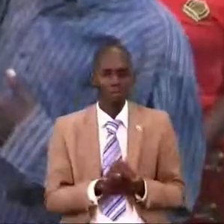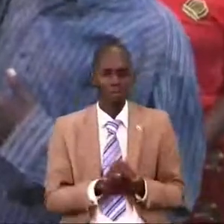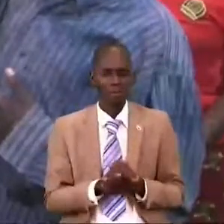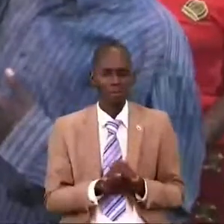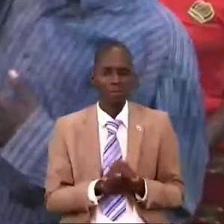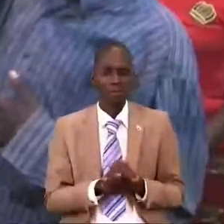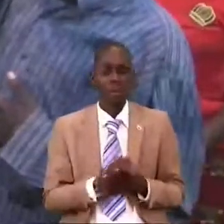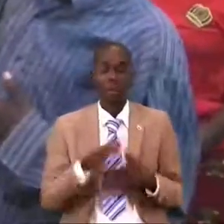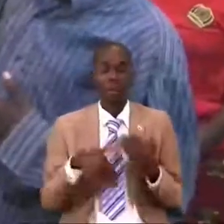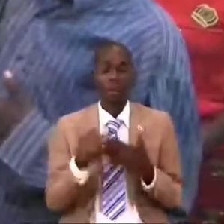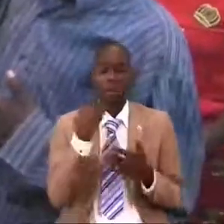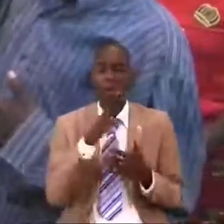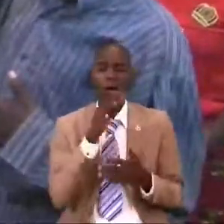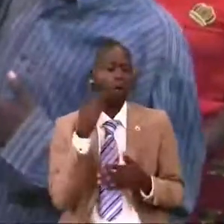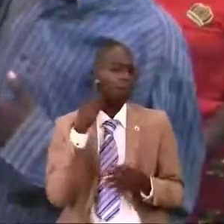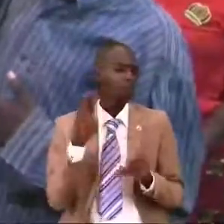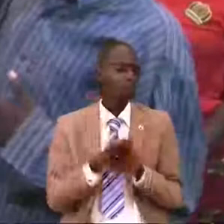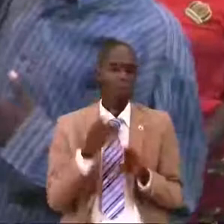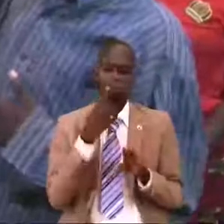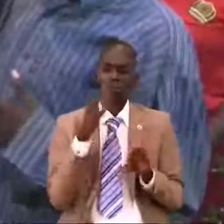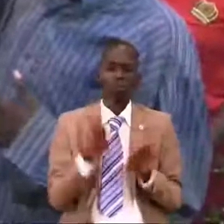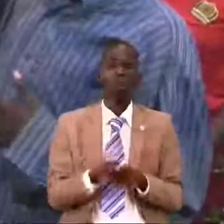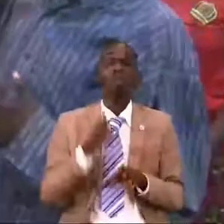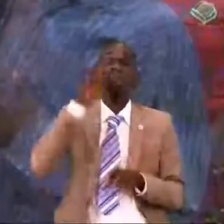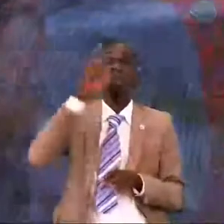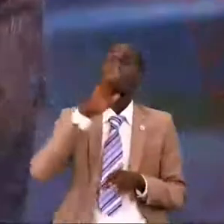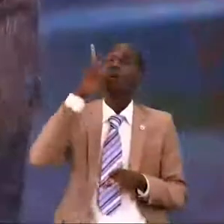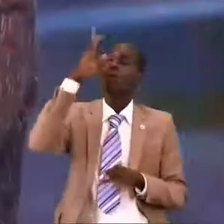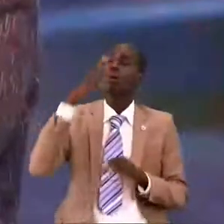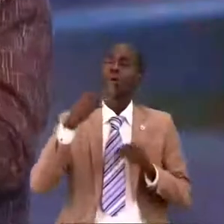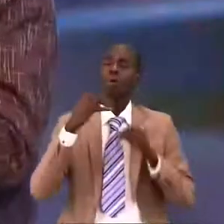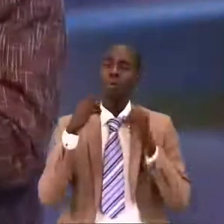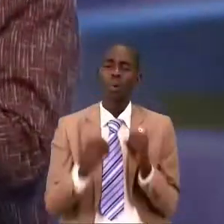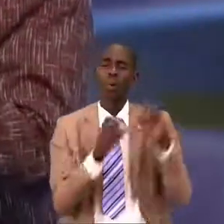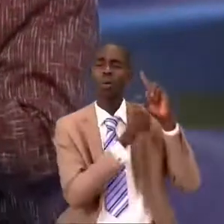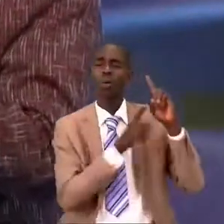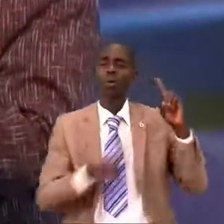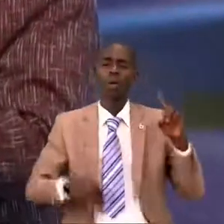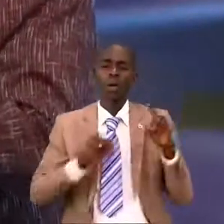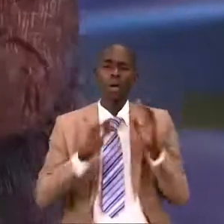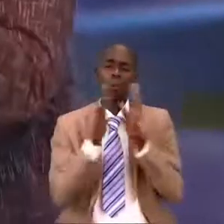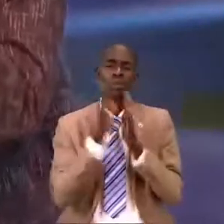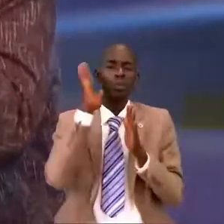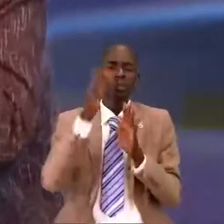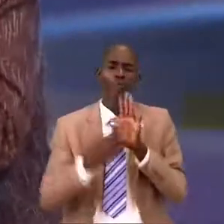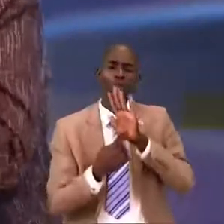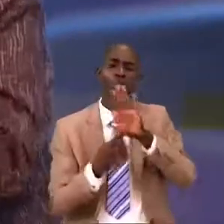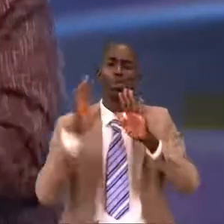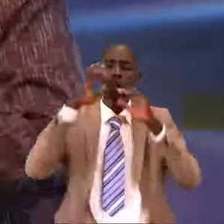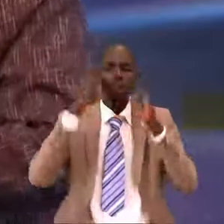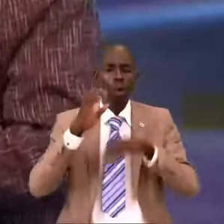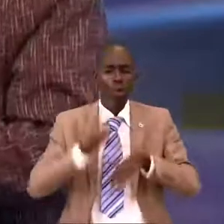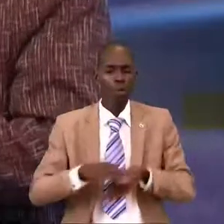prie, manifeste ta puissance envers eux. Ouvre les langues, ouvre les